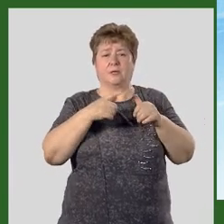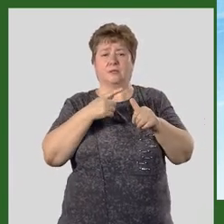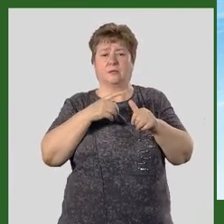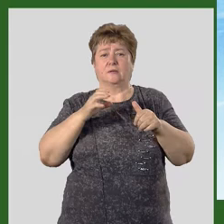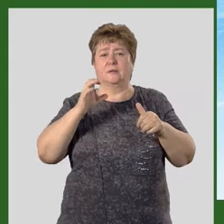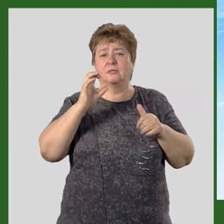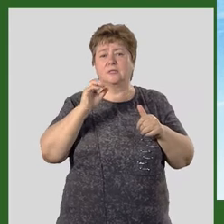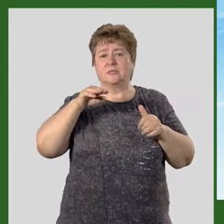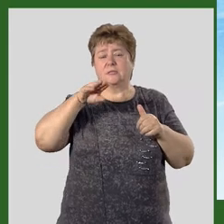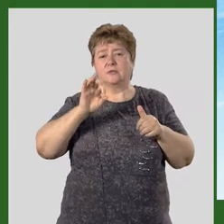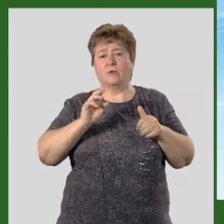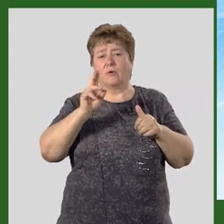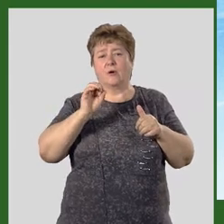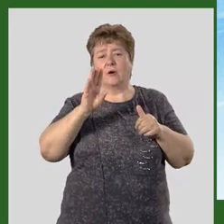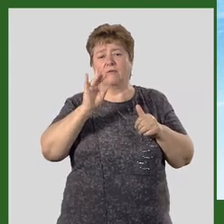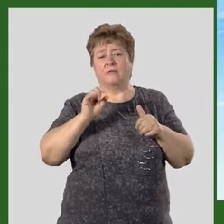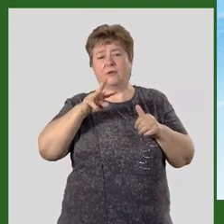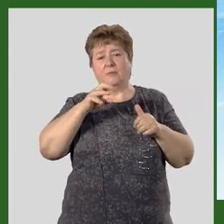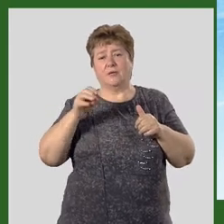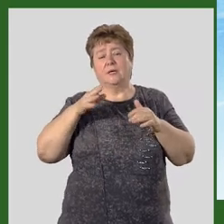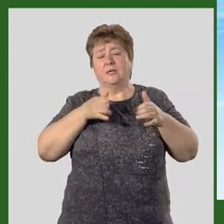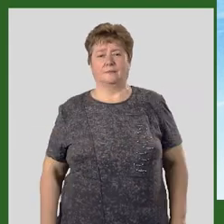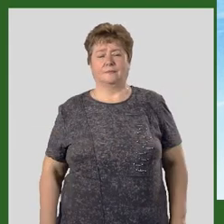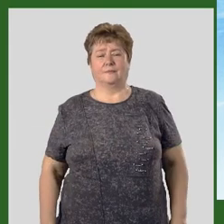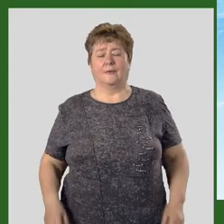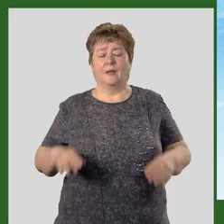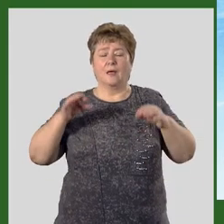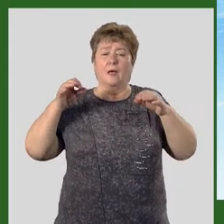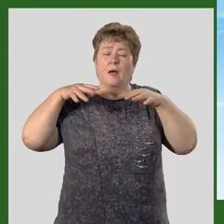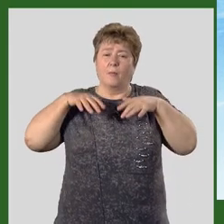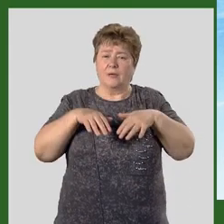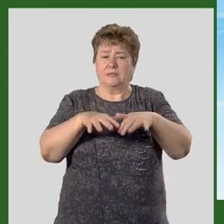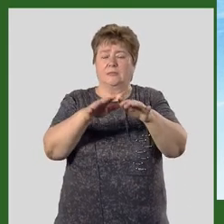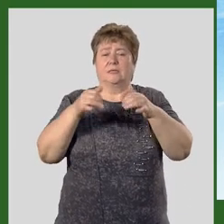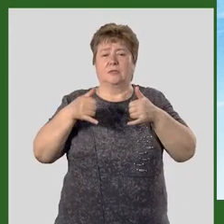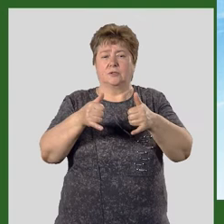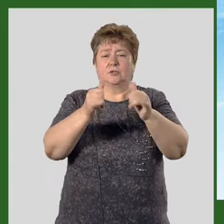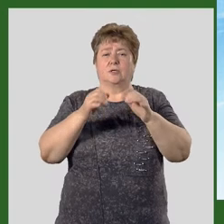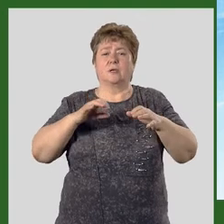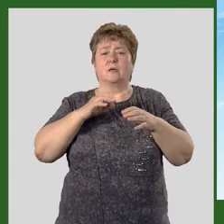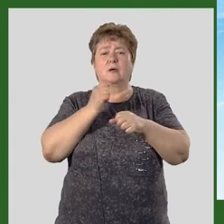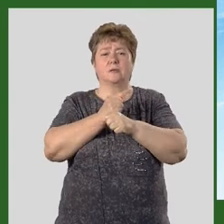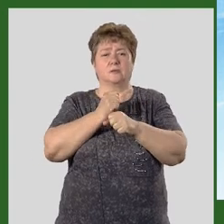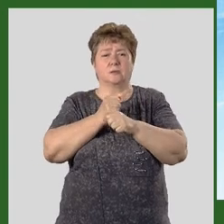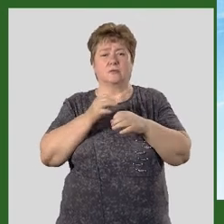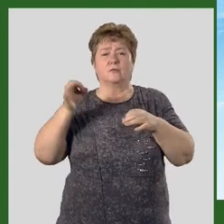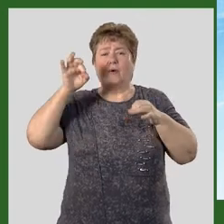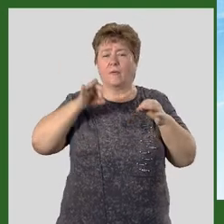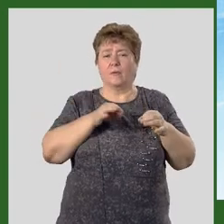называются стоковыми течениями. Морские течения образуют в